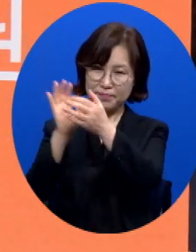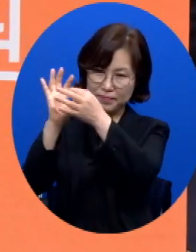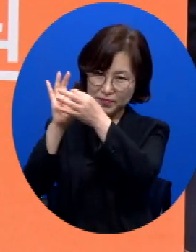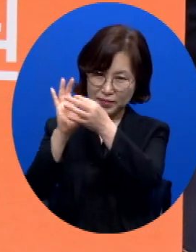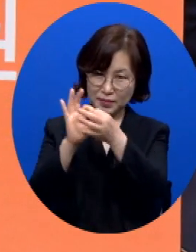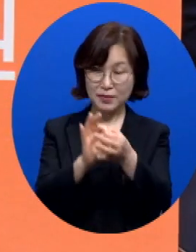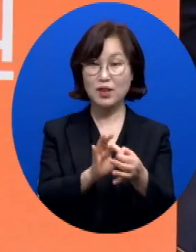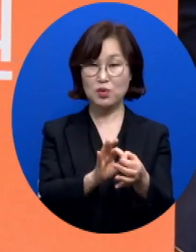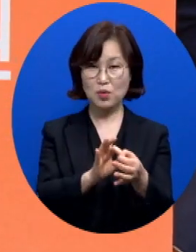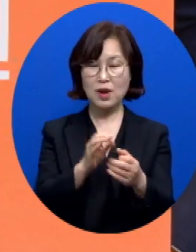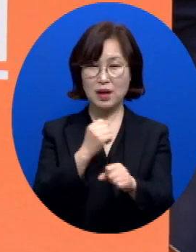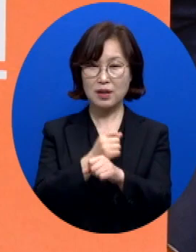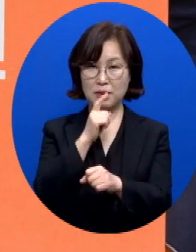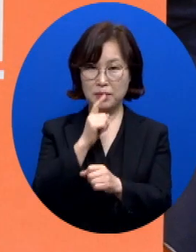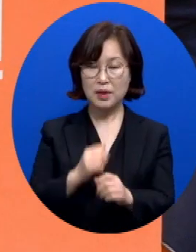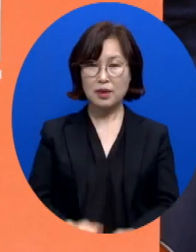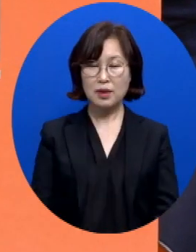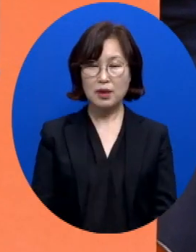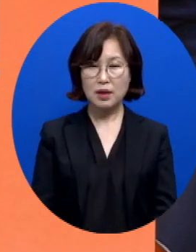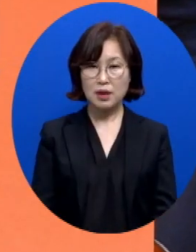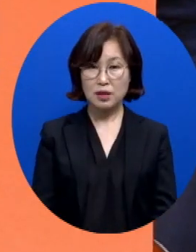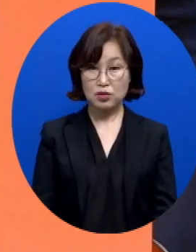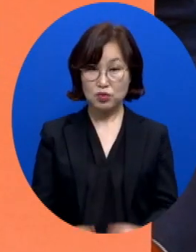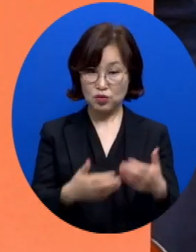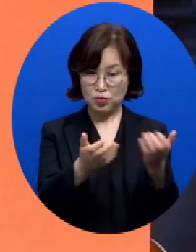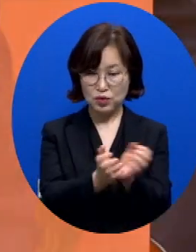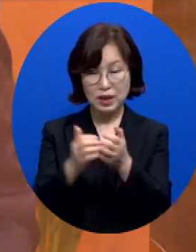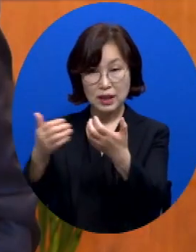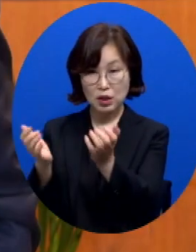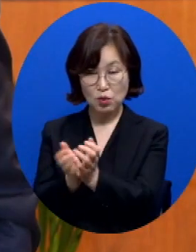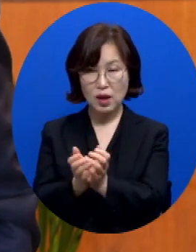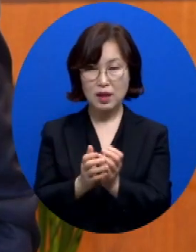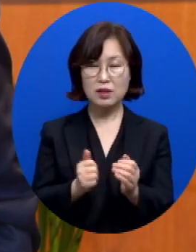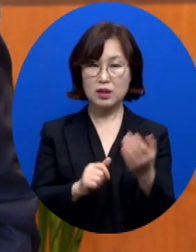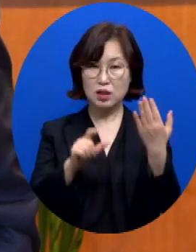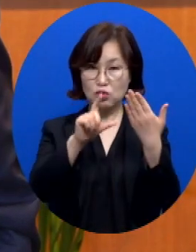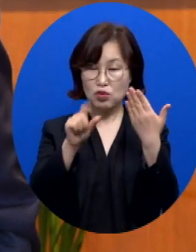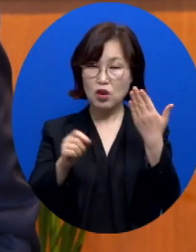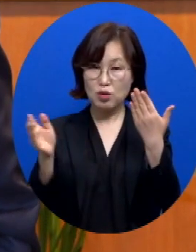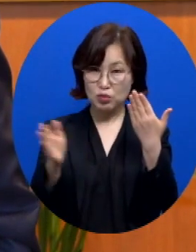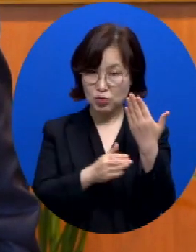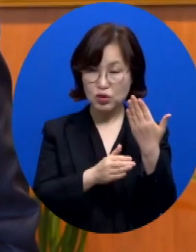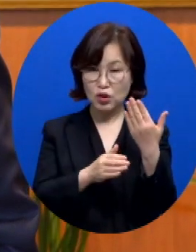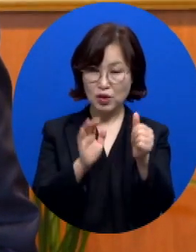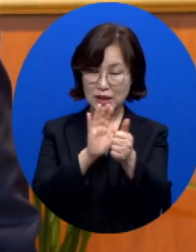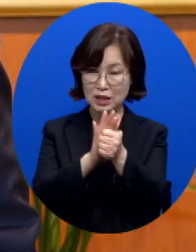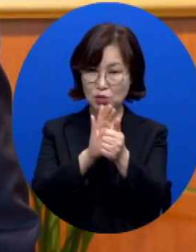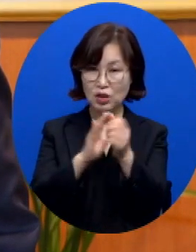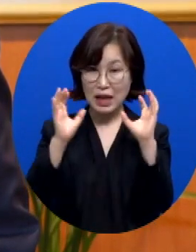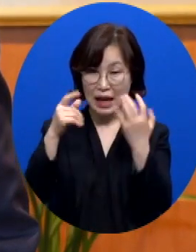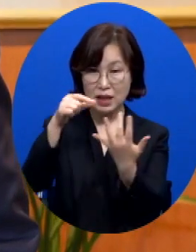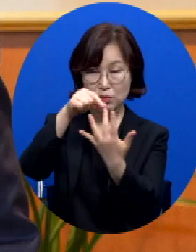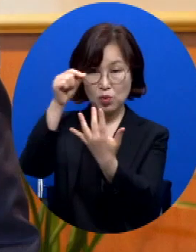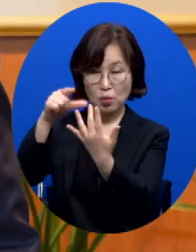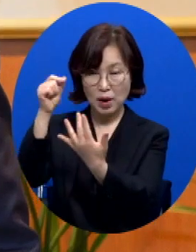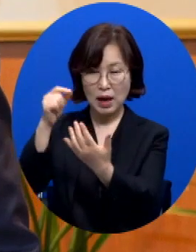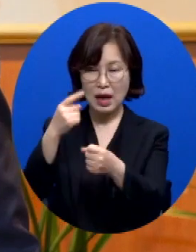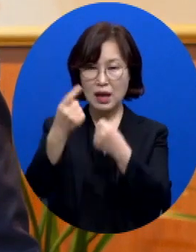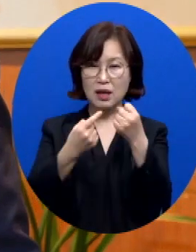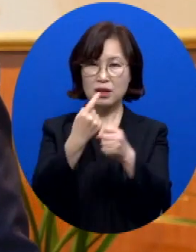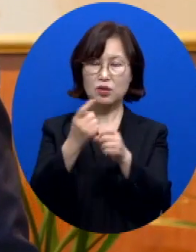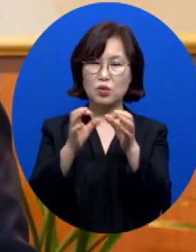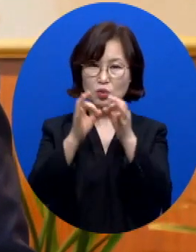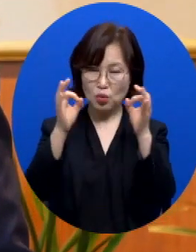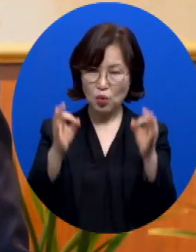전했습니다 한국거래소와 월드비전은 이달부터 지원 대상자를 선정해 앞으로 1년 동안 환자 특성에